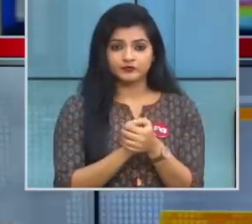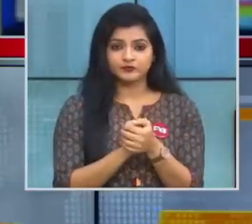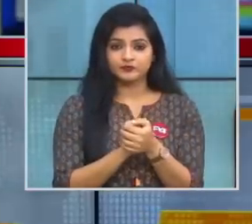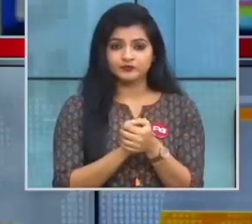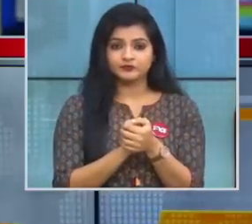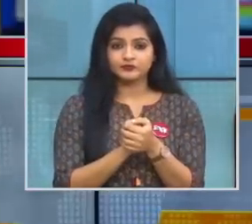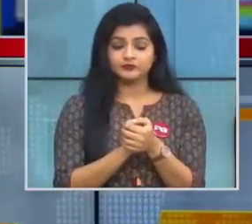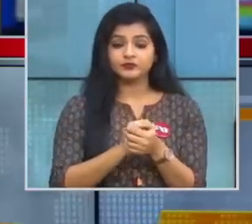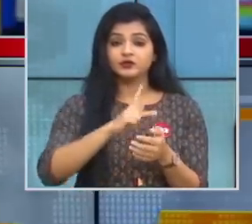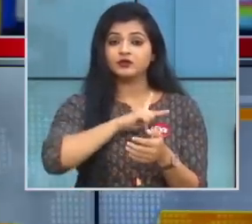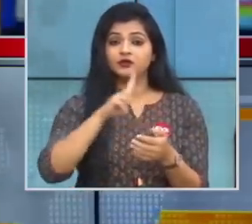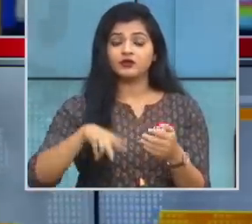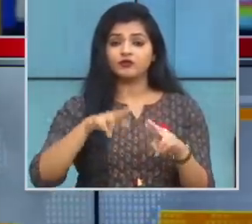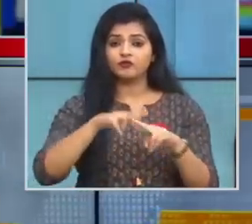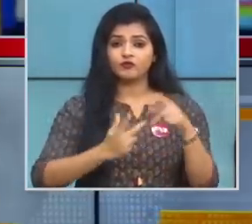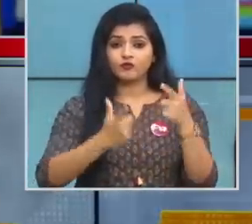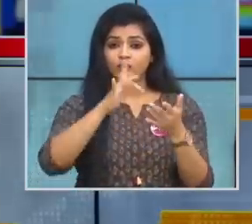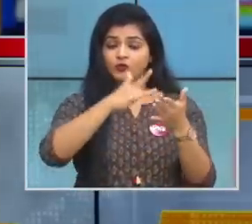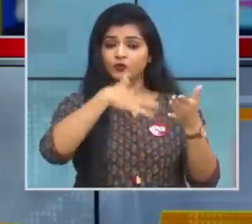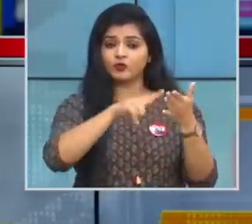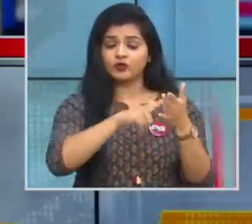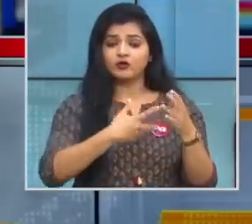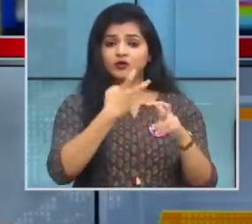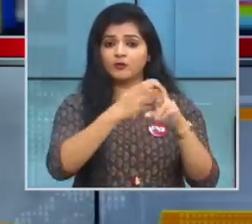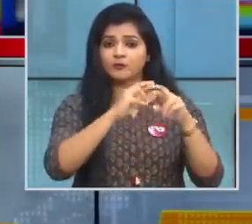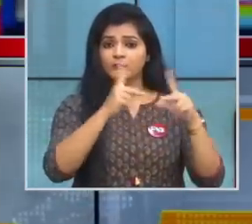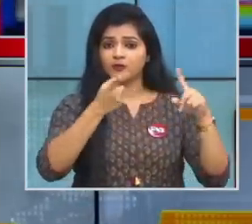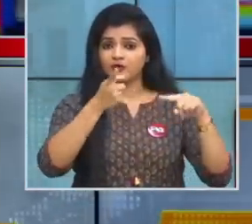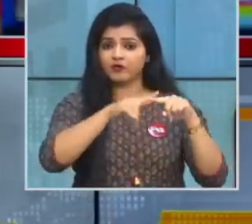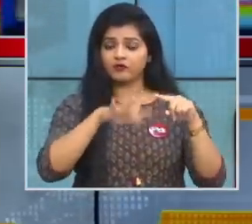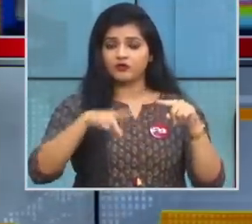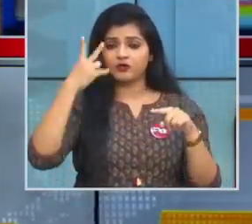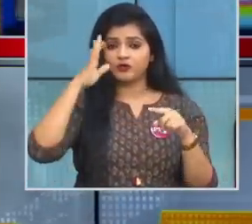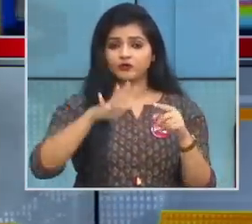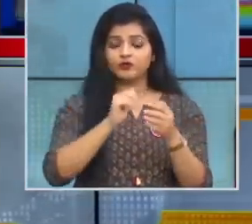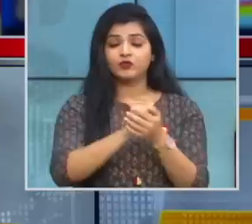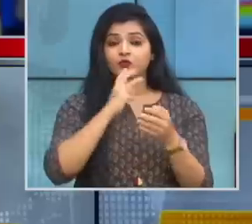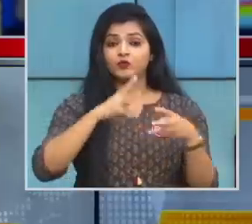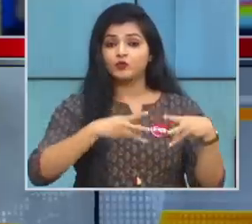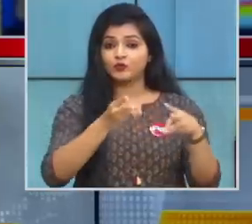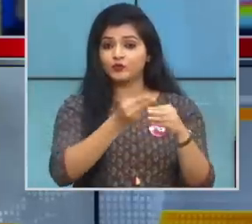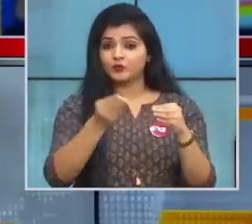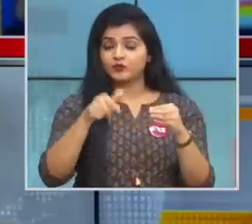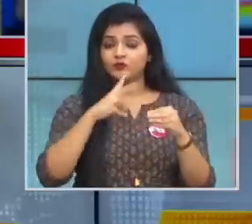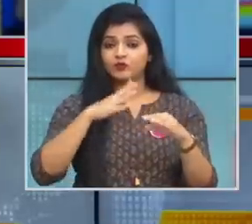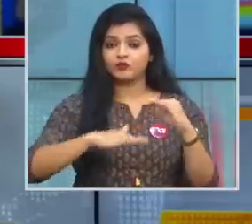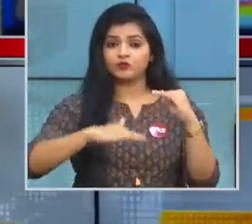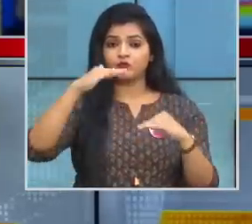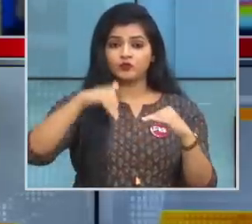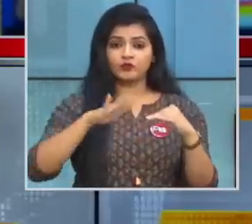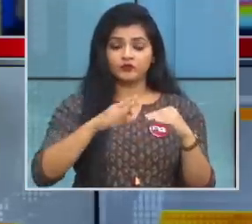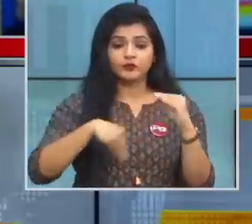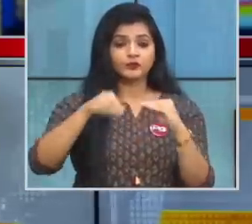നിന്ന്. കർണാടകയുടെ വനമേഖലയിൽ ഉരുൾപൊട്ടിയതായി സംശയം. കണ്ണൂർ മണിക്കടവ് വട്ട്യാന്തോട് പുഴകളിൽ ജലനിരപ്പ് ഉയർന്നു. സജോ ദേവസ്യ